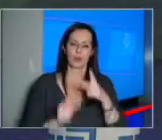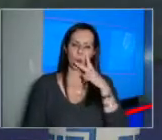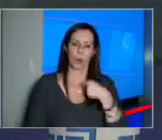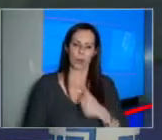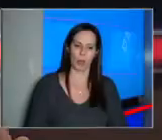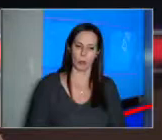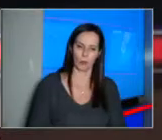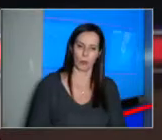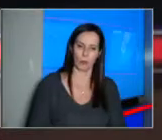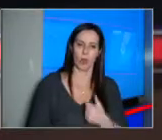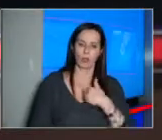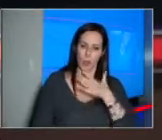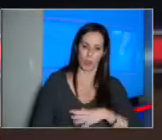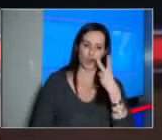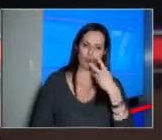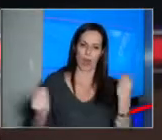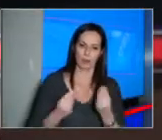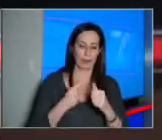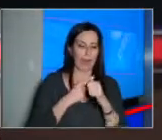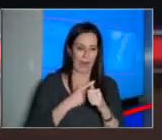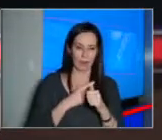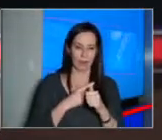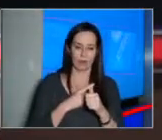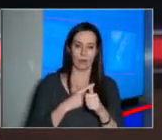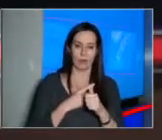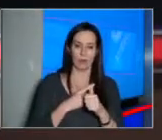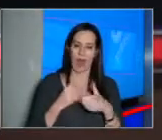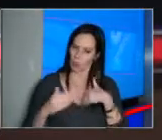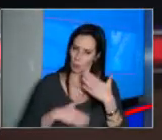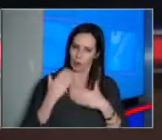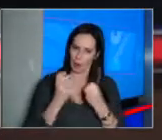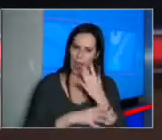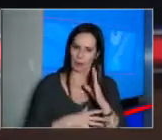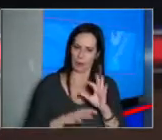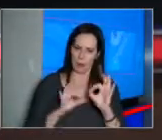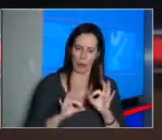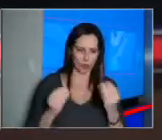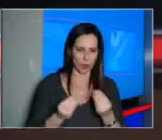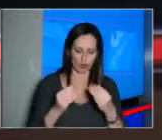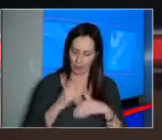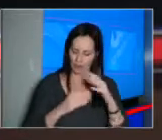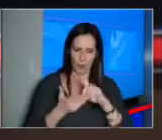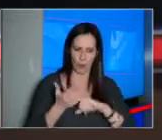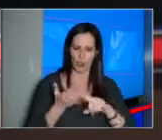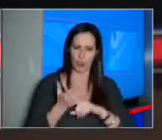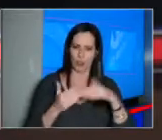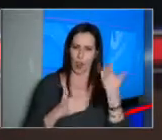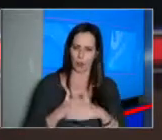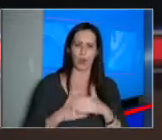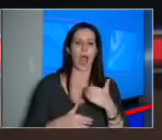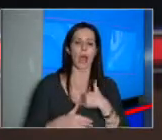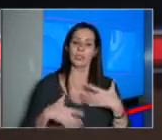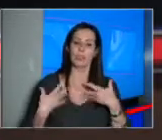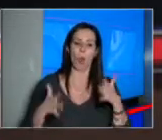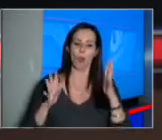אותנו? אני הייתי רוצה שני דברים. אחד, אנחנו עוד בתהליך של הקמה, זה ממש משהו שנבנה בחודשים האחרונים. אני